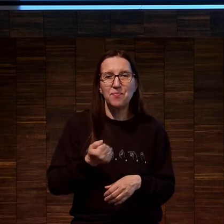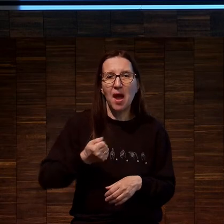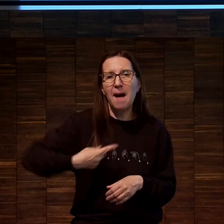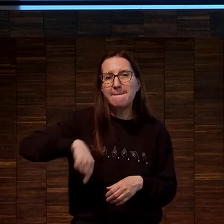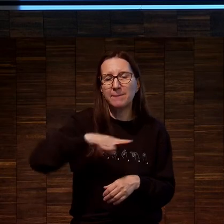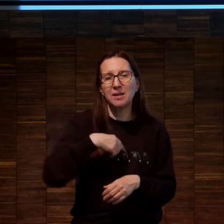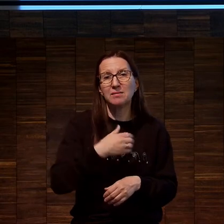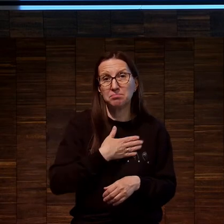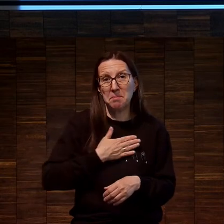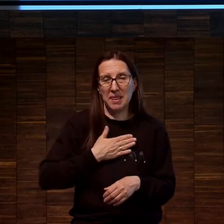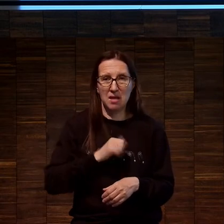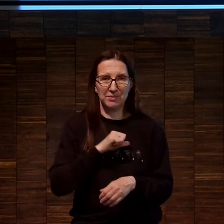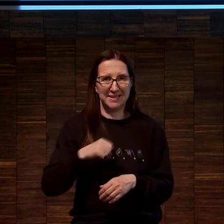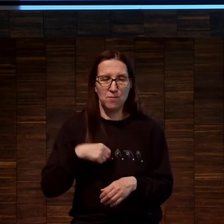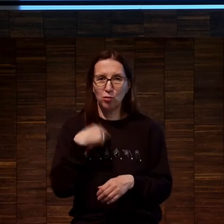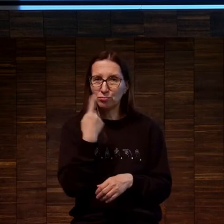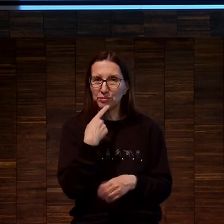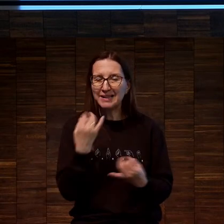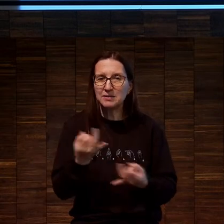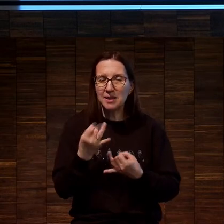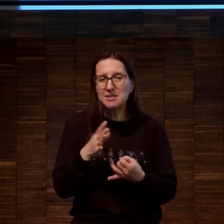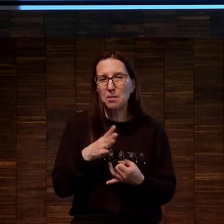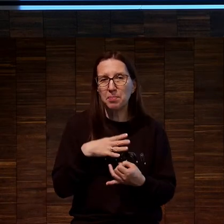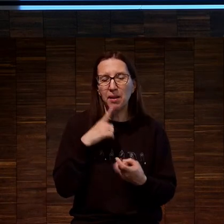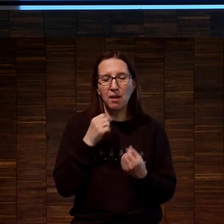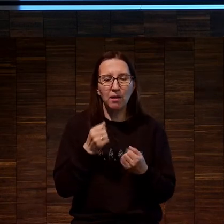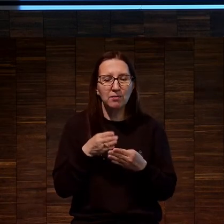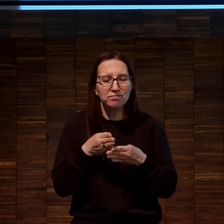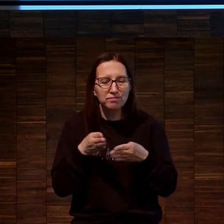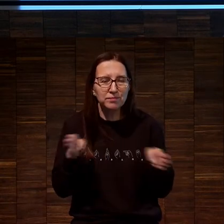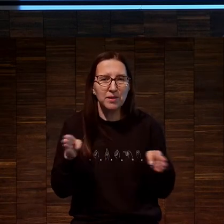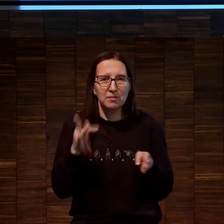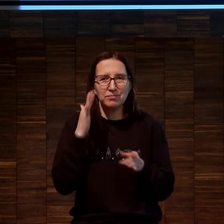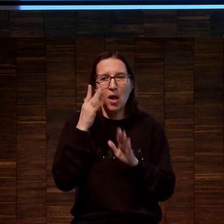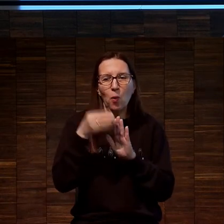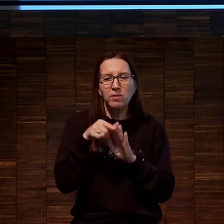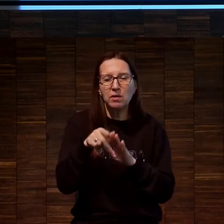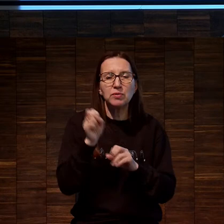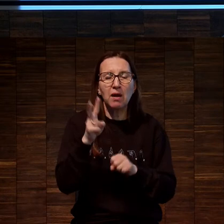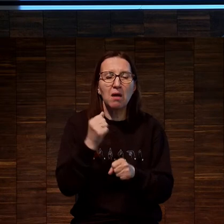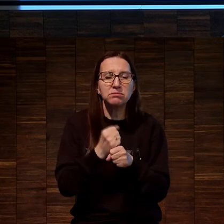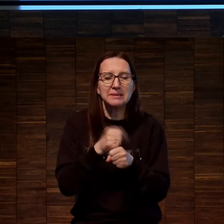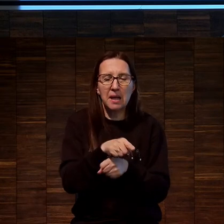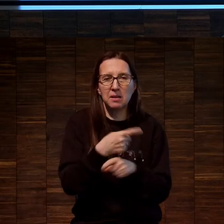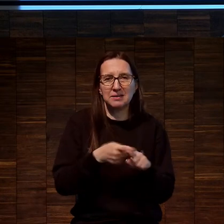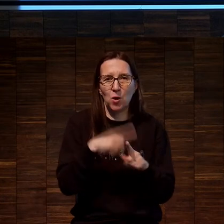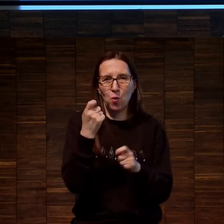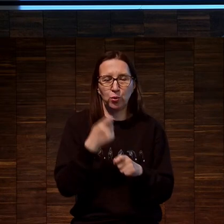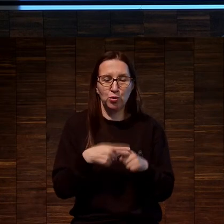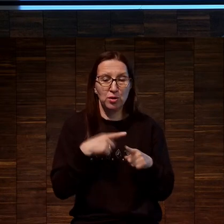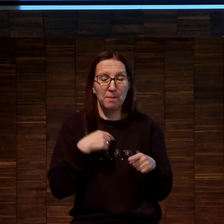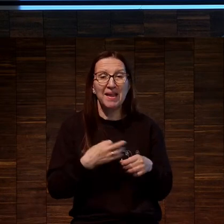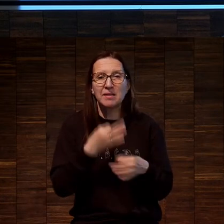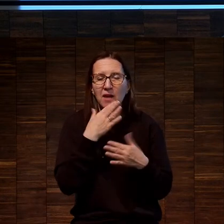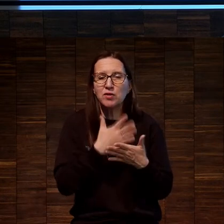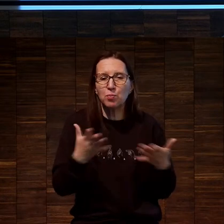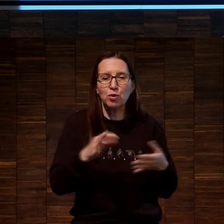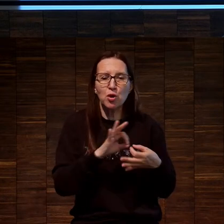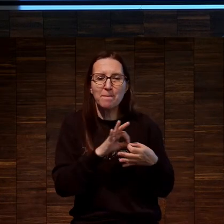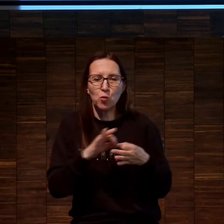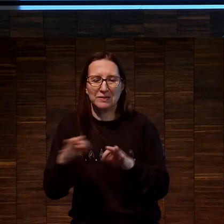бы, лично мне интересно расширять рамку контекста художественного производства, поскольку меня интересуют процессуальные